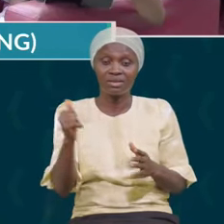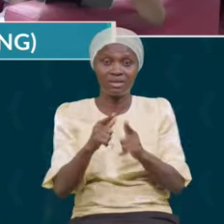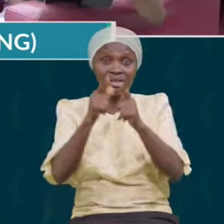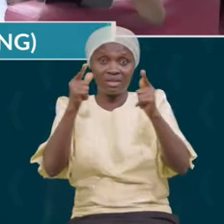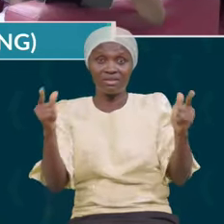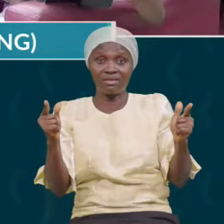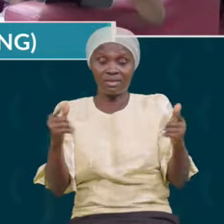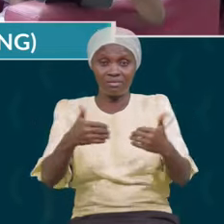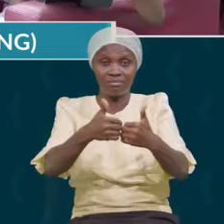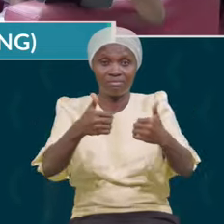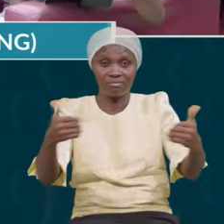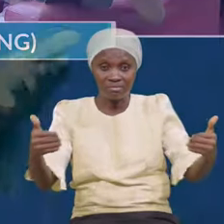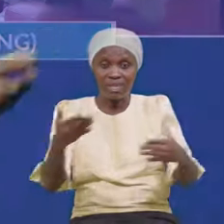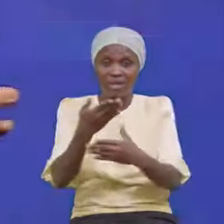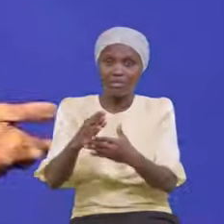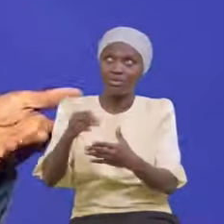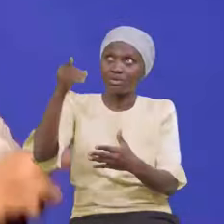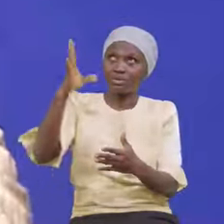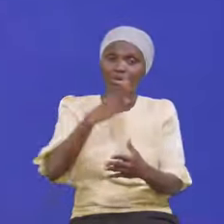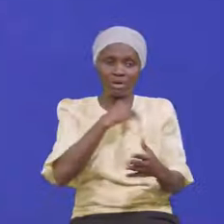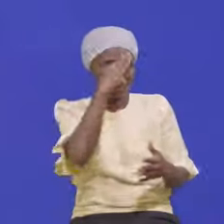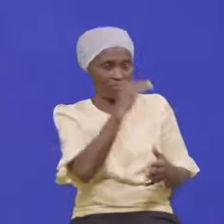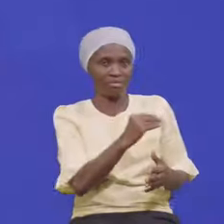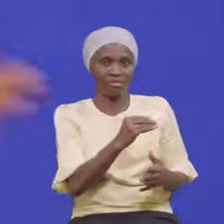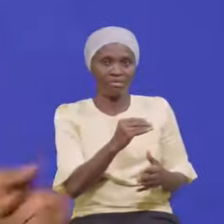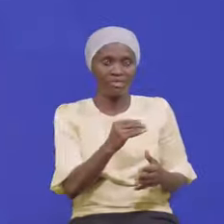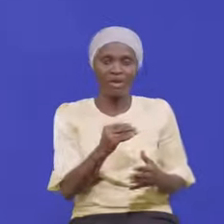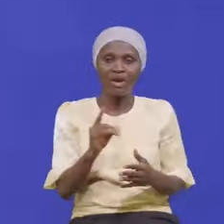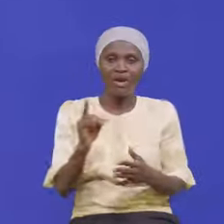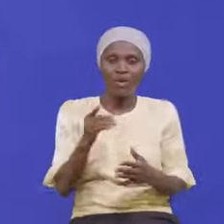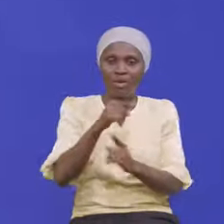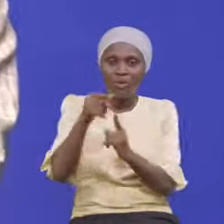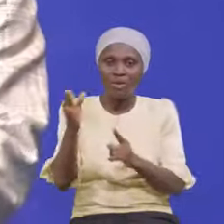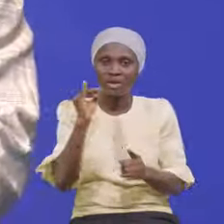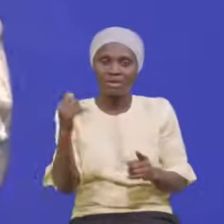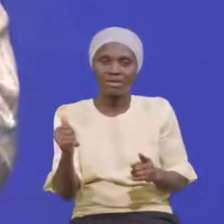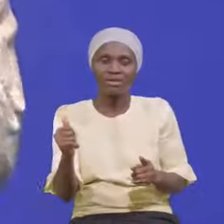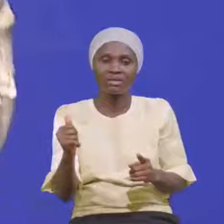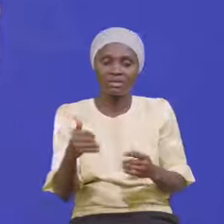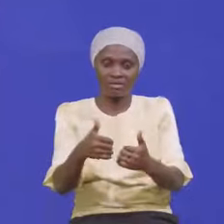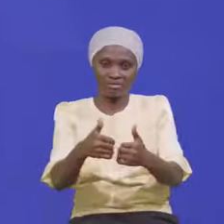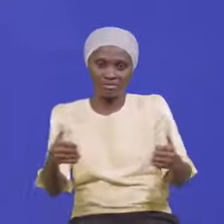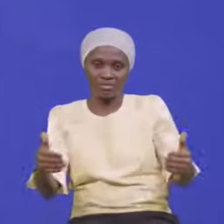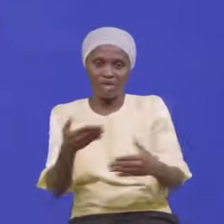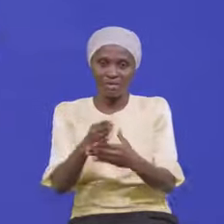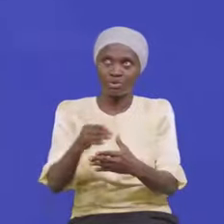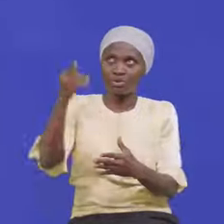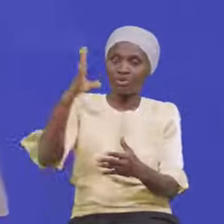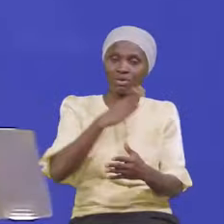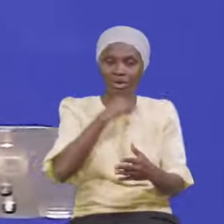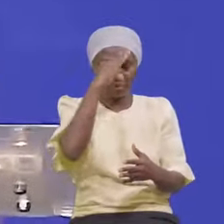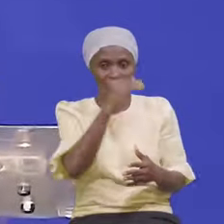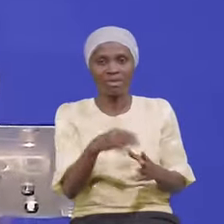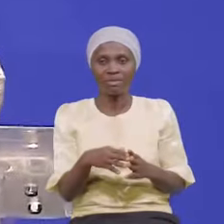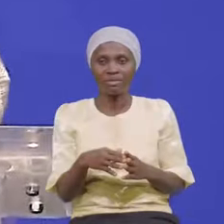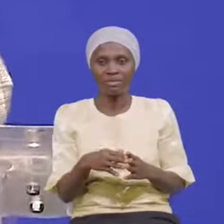men, devuniki sarva manavaliki madhya, when there is a God between God and man, devuniki manavuniki madhya devudu annapudu, look at